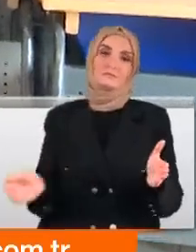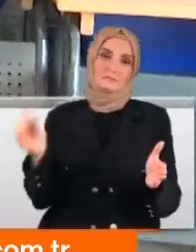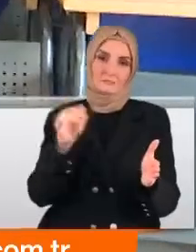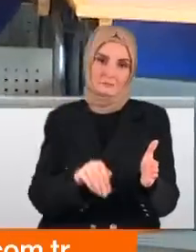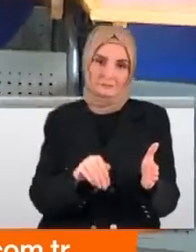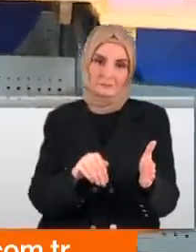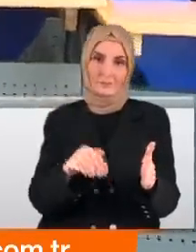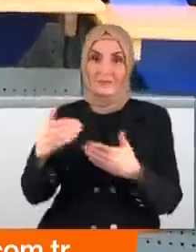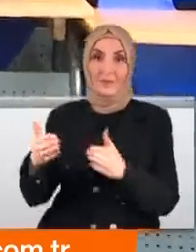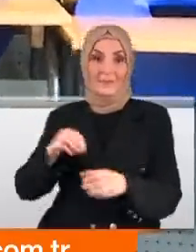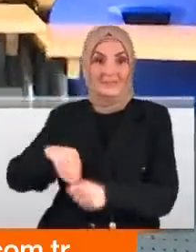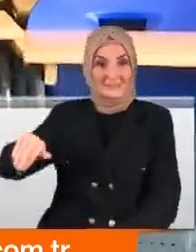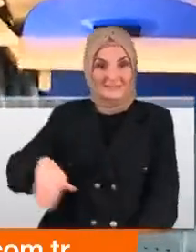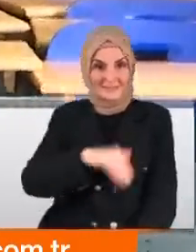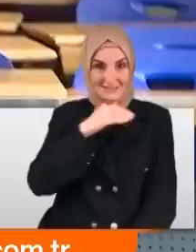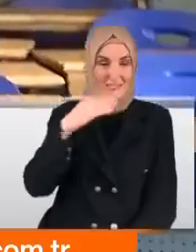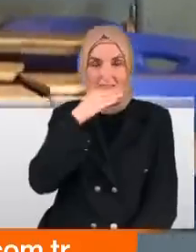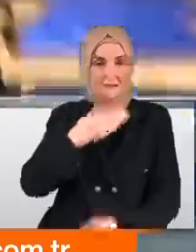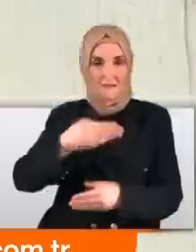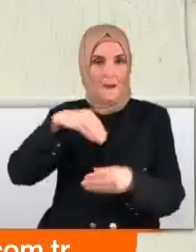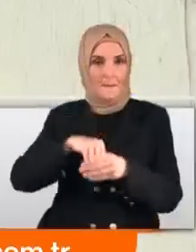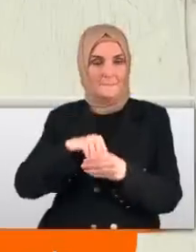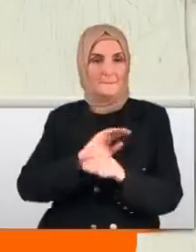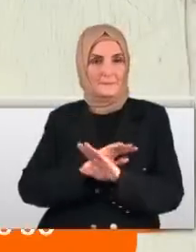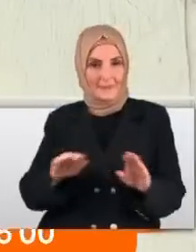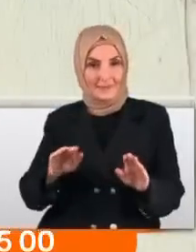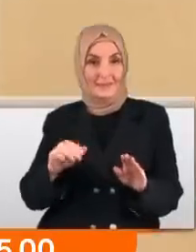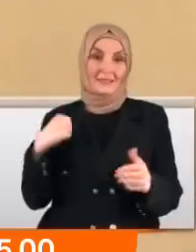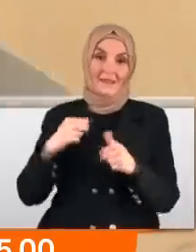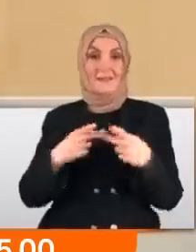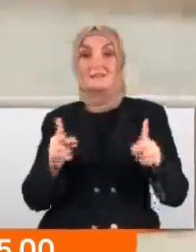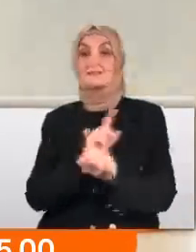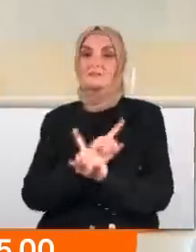kapattığınız zarfı kesinlikle açmayacaksınız ve son aşama sandığa atacaksınız.